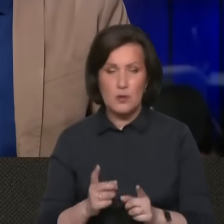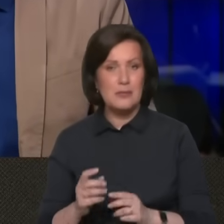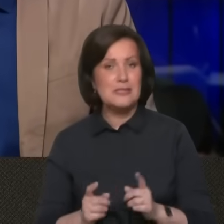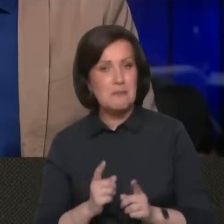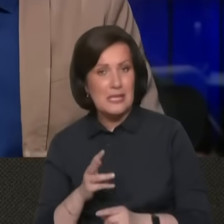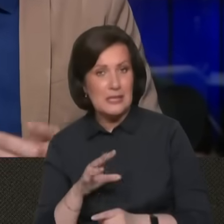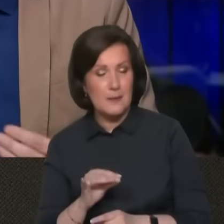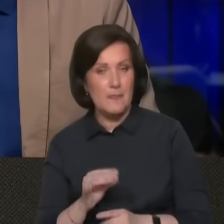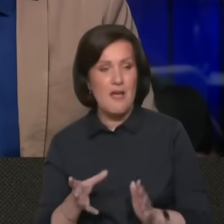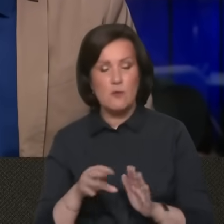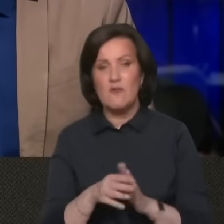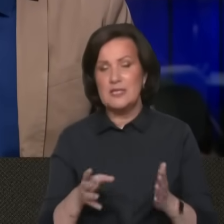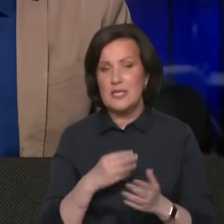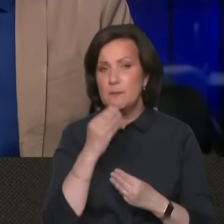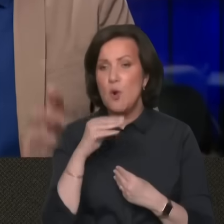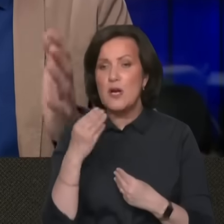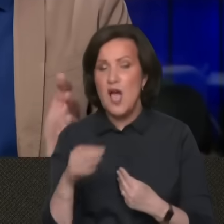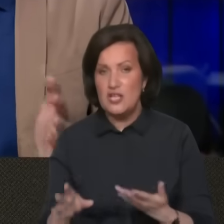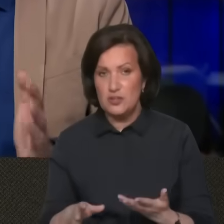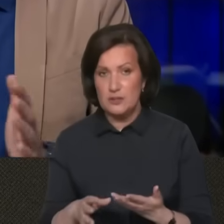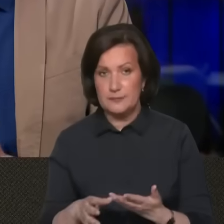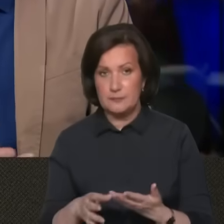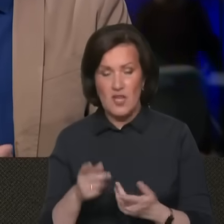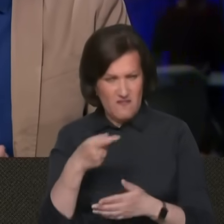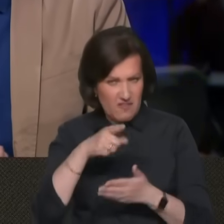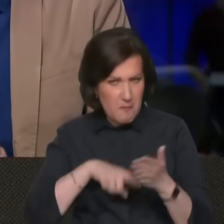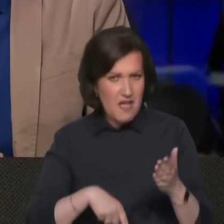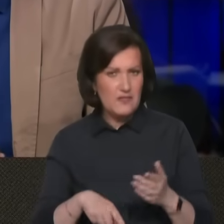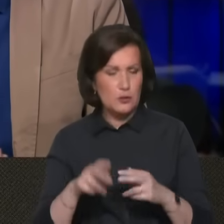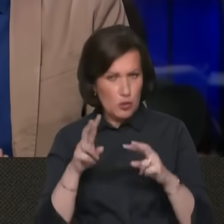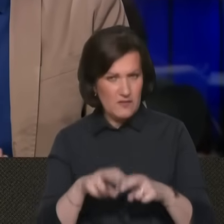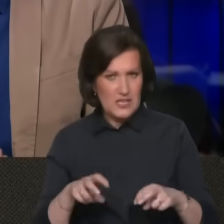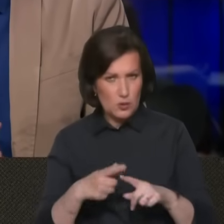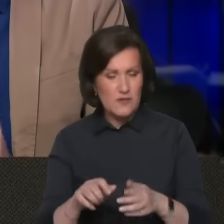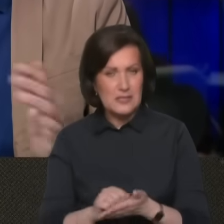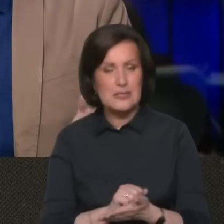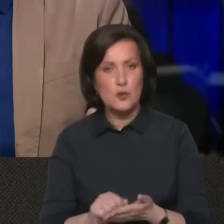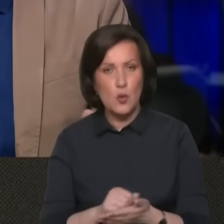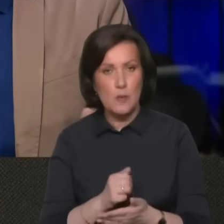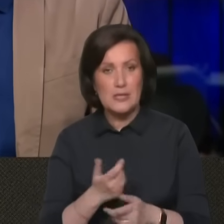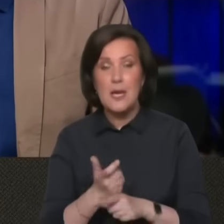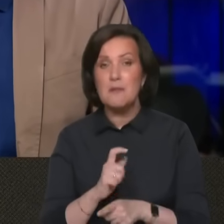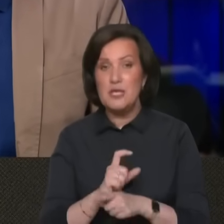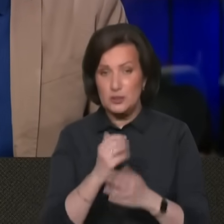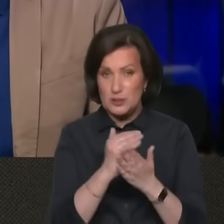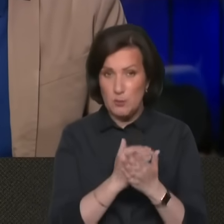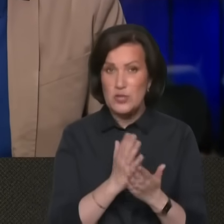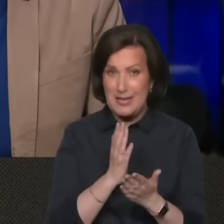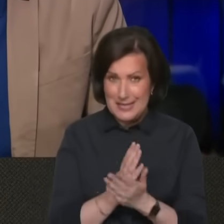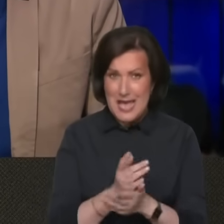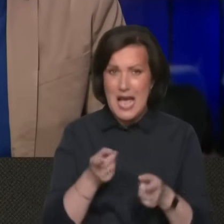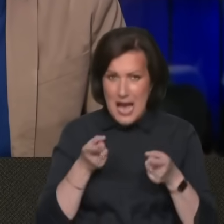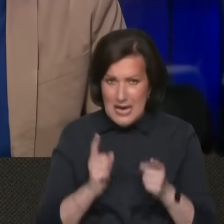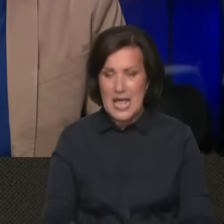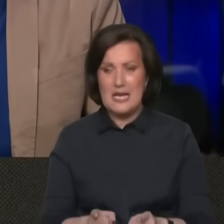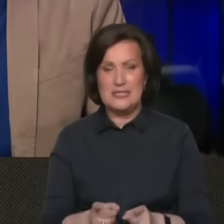зміни, впровадити якісь покращення. Ви впевнений, що ви аналізували цей документ. Більшість цих пунктів є